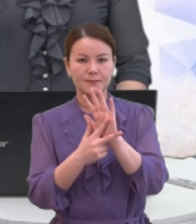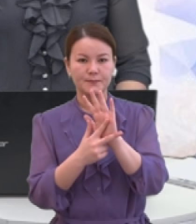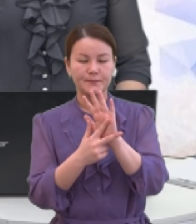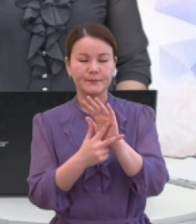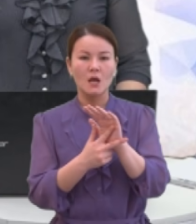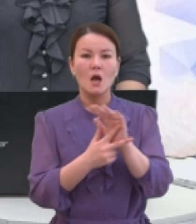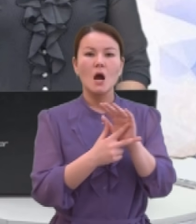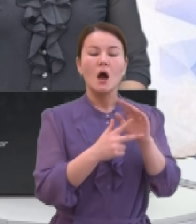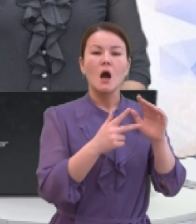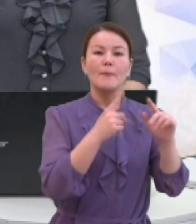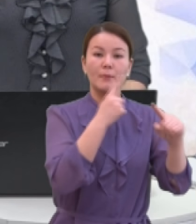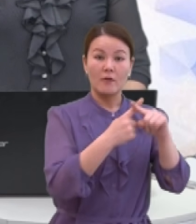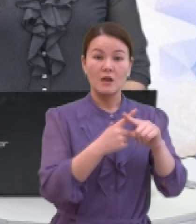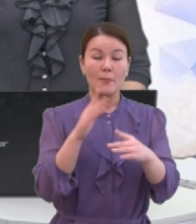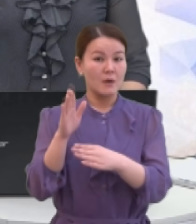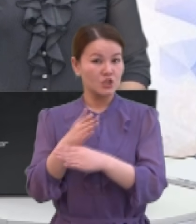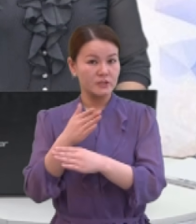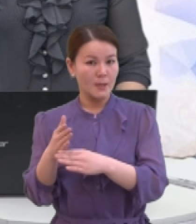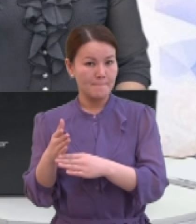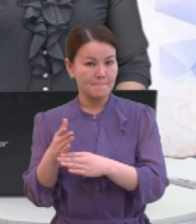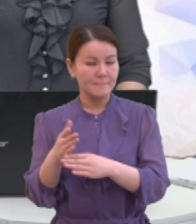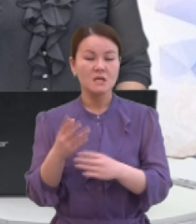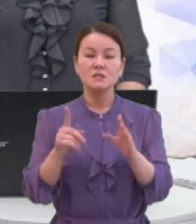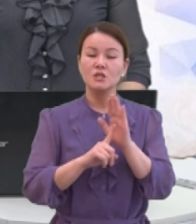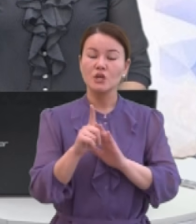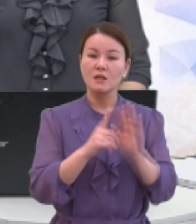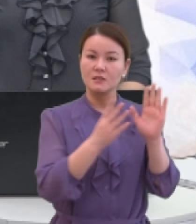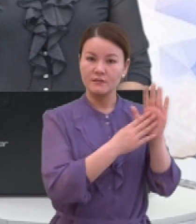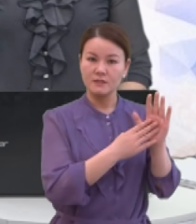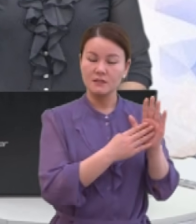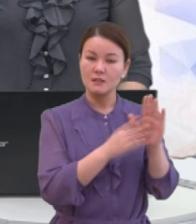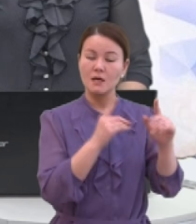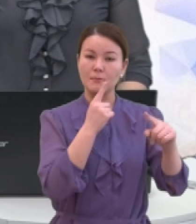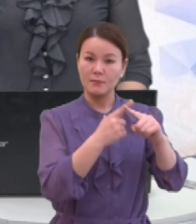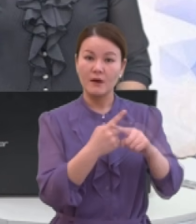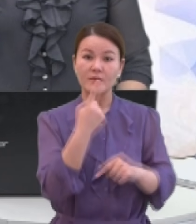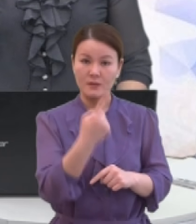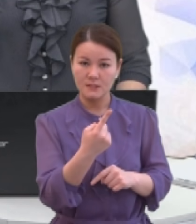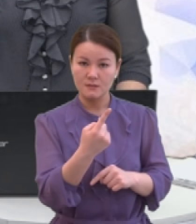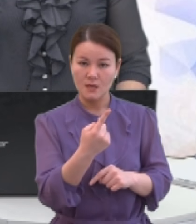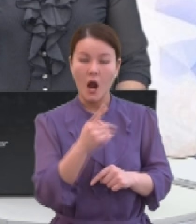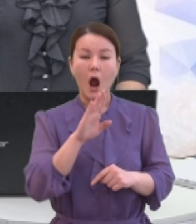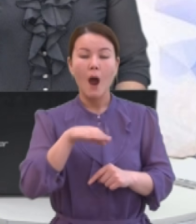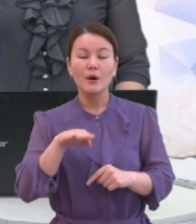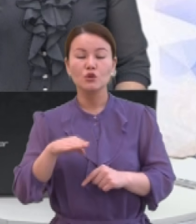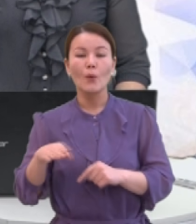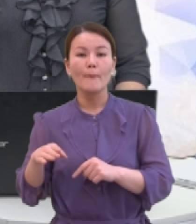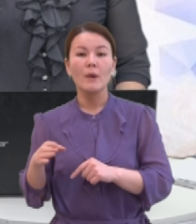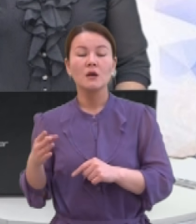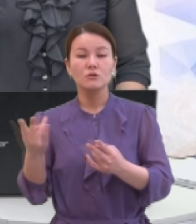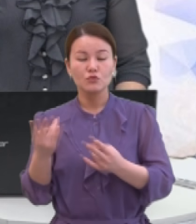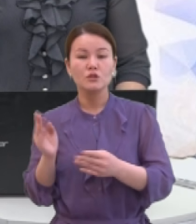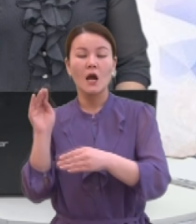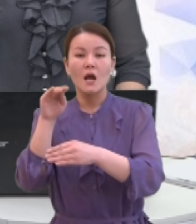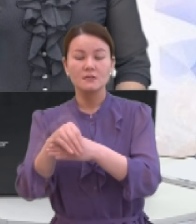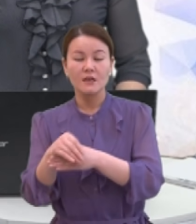прибавляем по частям сначала к 9 прибавим 1 а затем нам останется прибавить